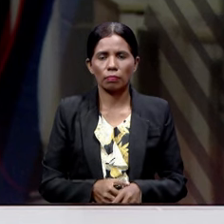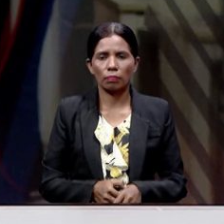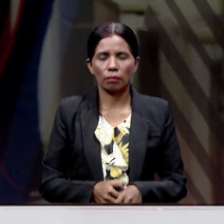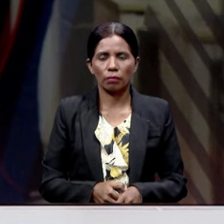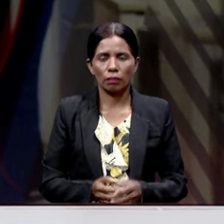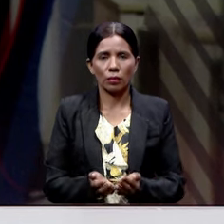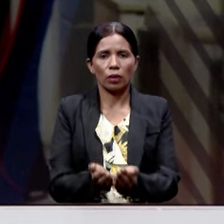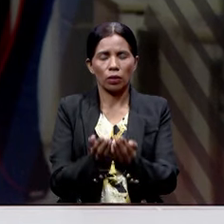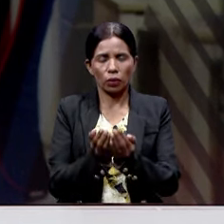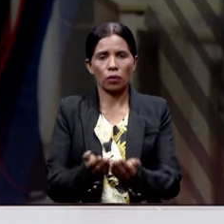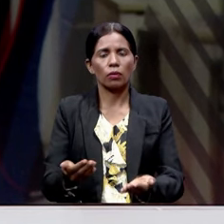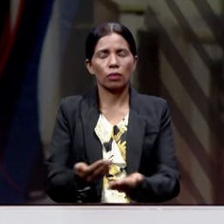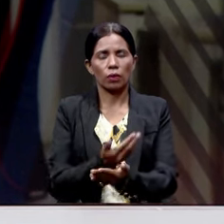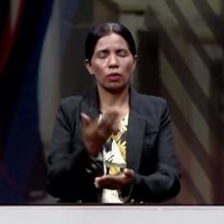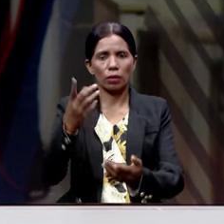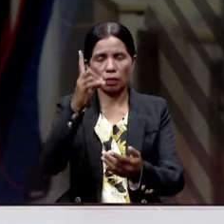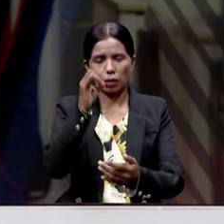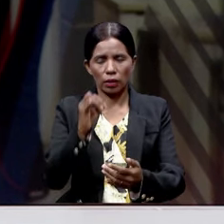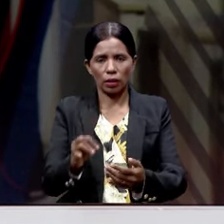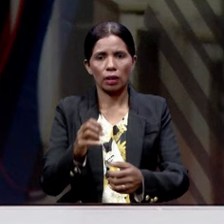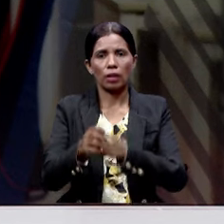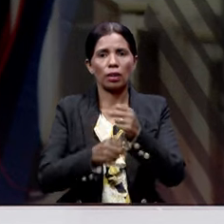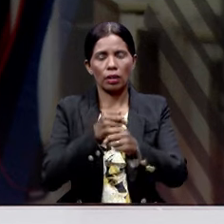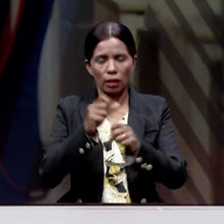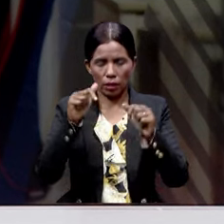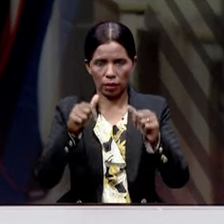rofo naval ida seto ihe dili ihe miadu atinane.